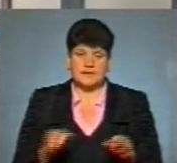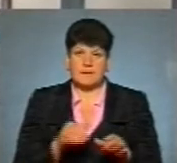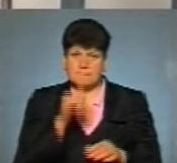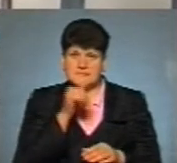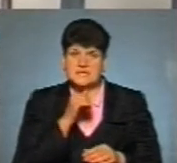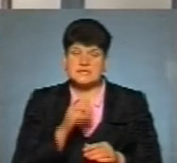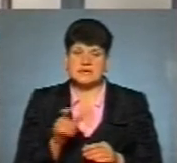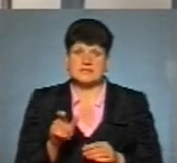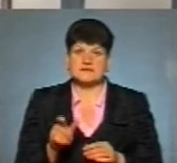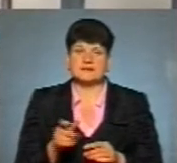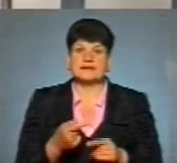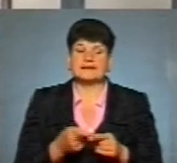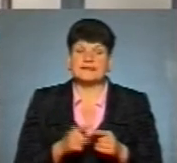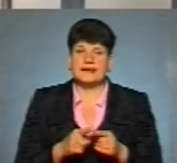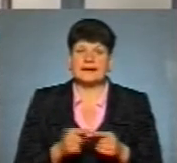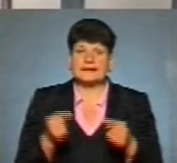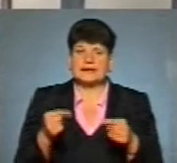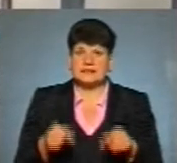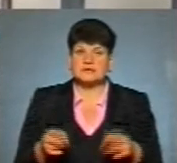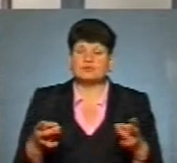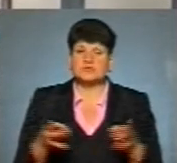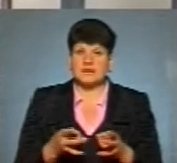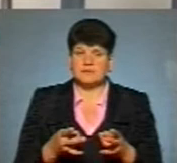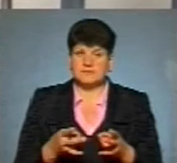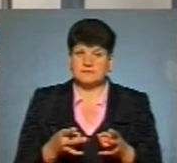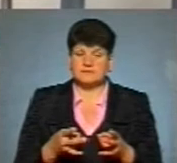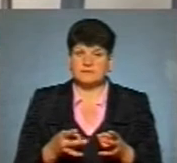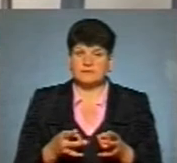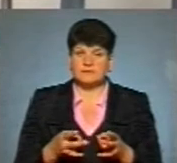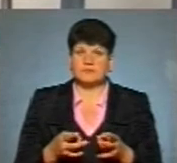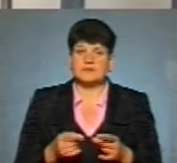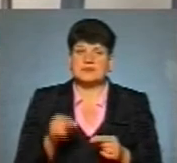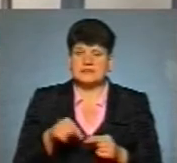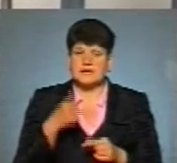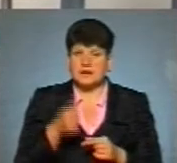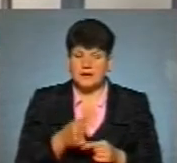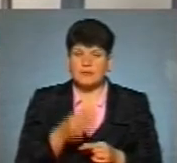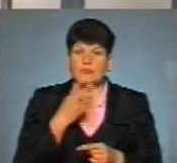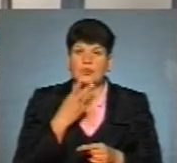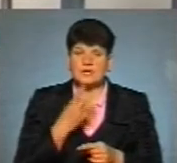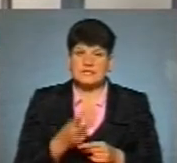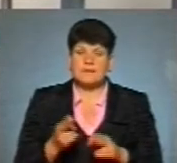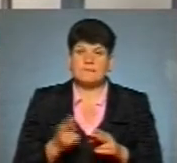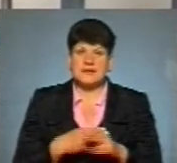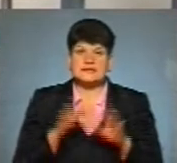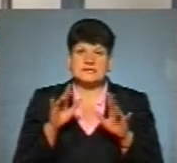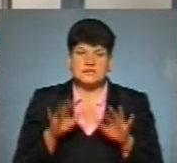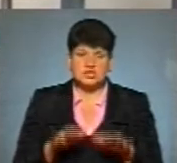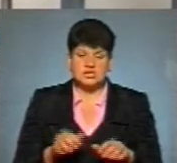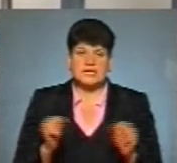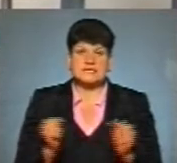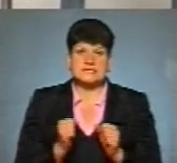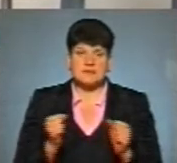місяці, де кризис потреби вологи. Поточний рік дуже потужно показав, безсніжна зима, запас